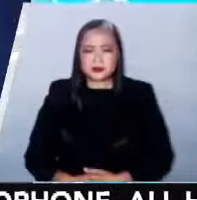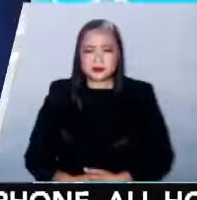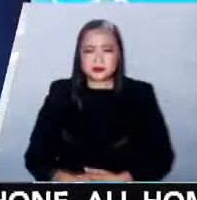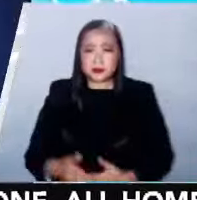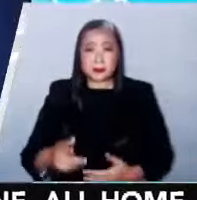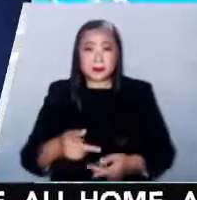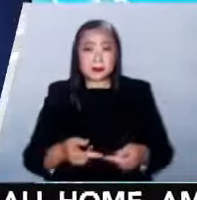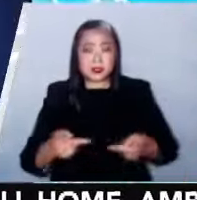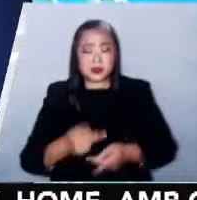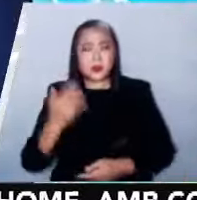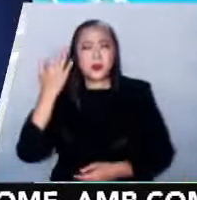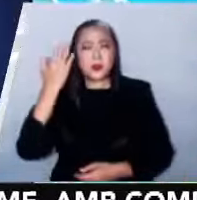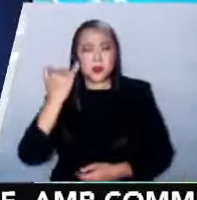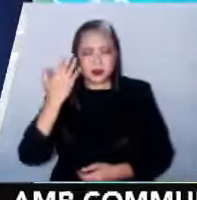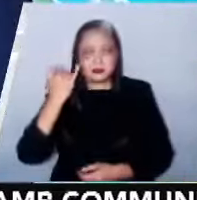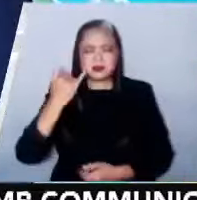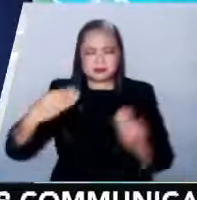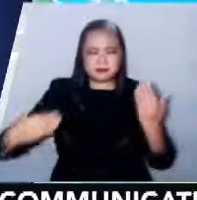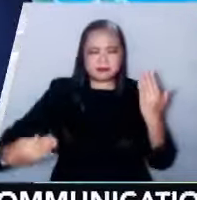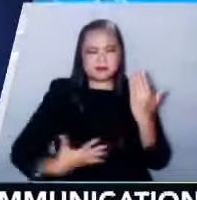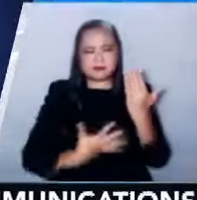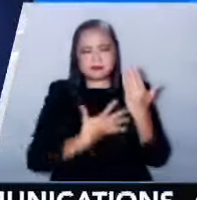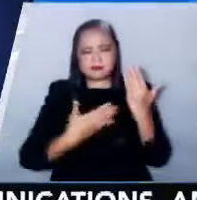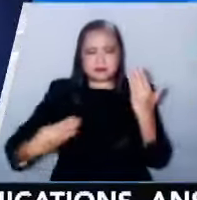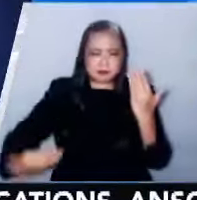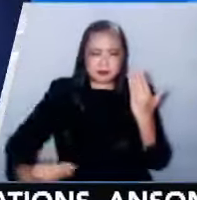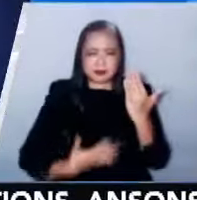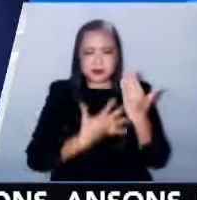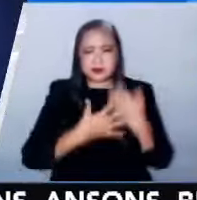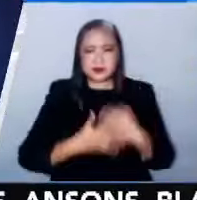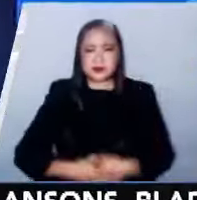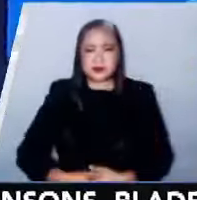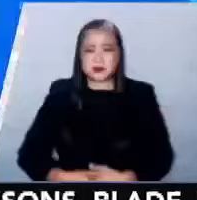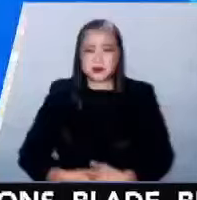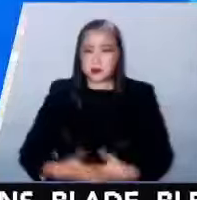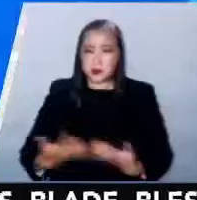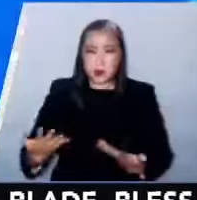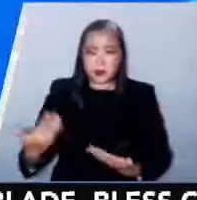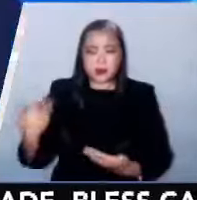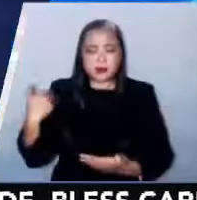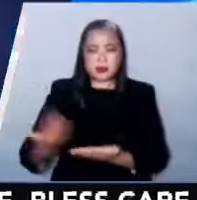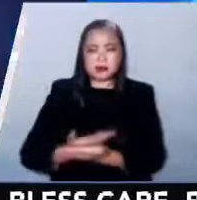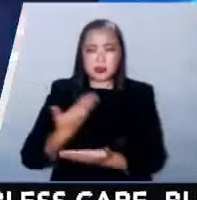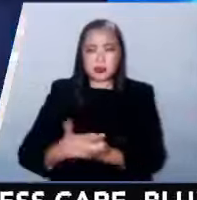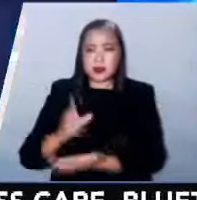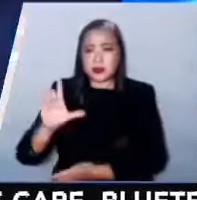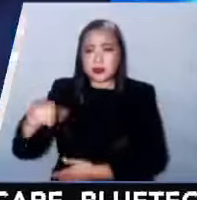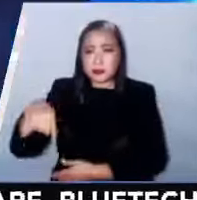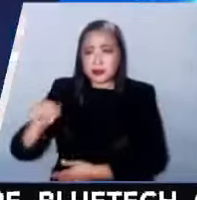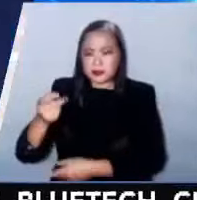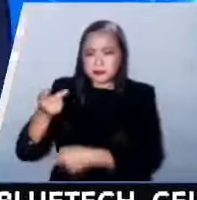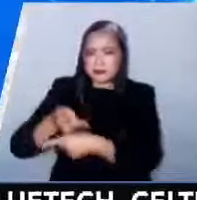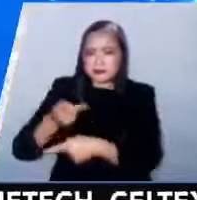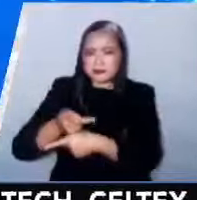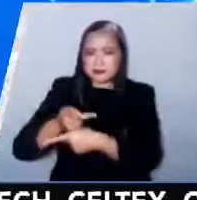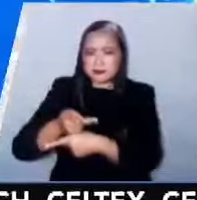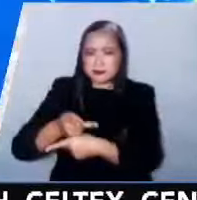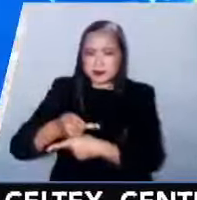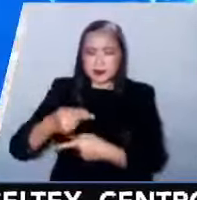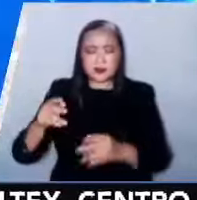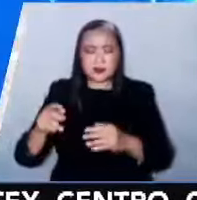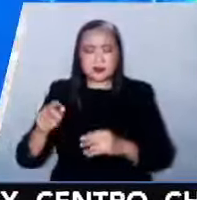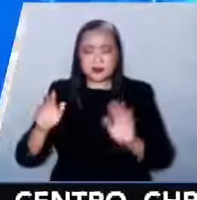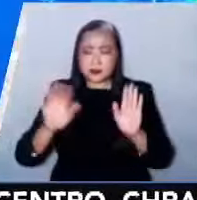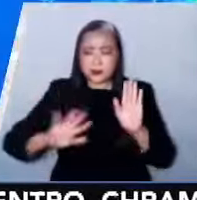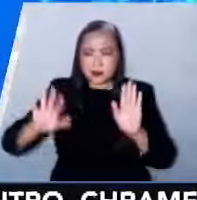rin po ng hanging habagat at hindi pa nagpapaulan sa bansa ang panibagong low pressure area na namataan po malapit sa Batanes. May